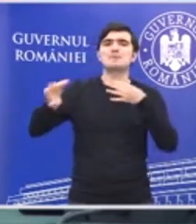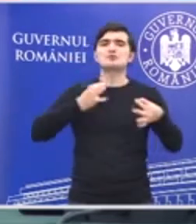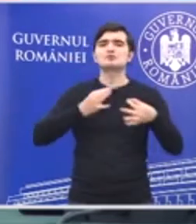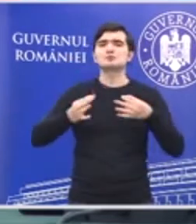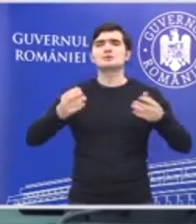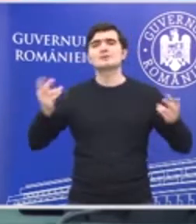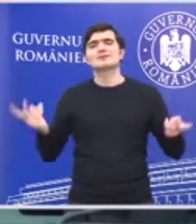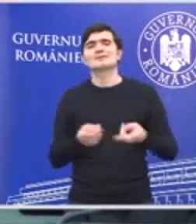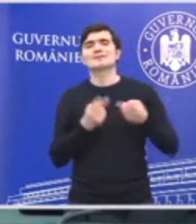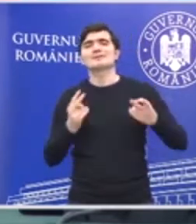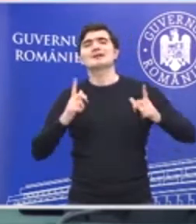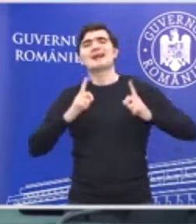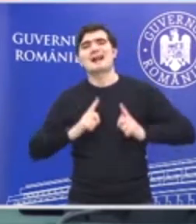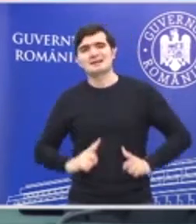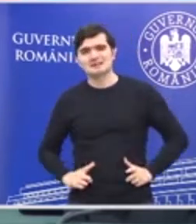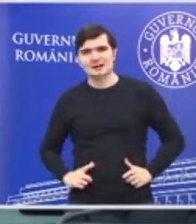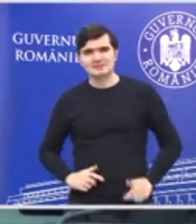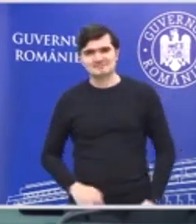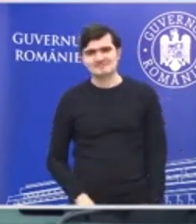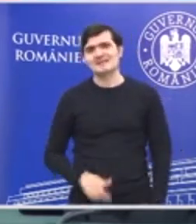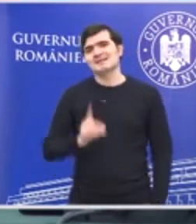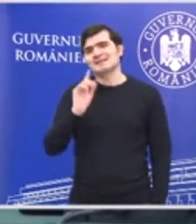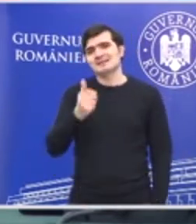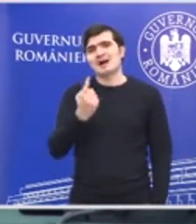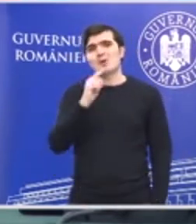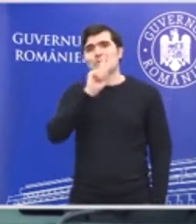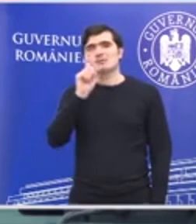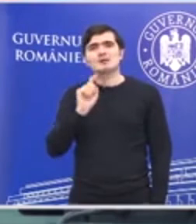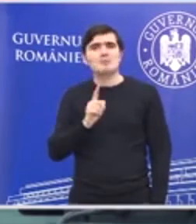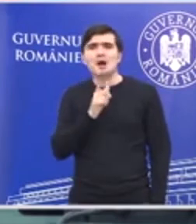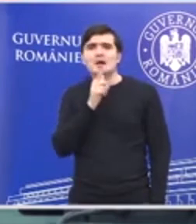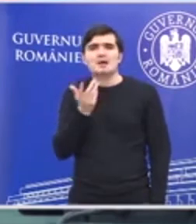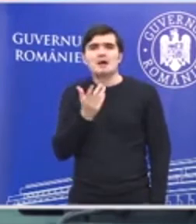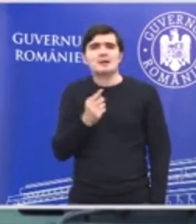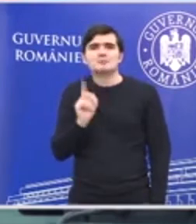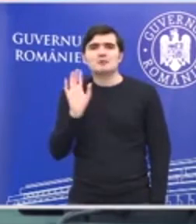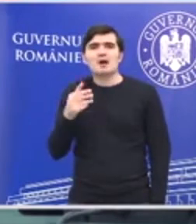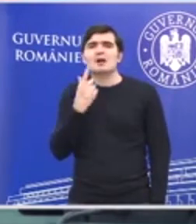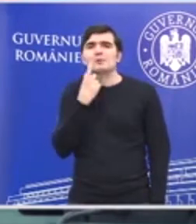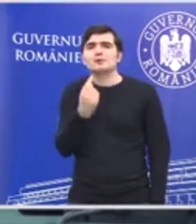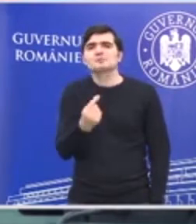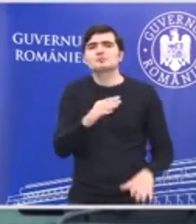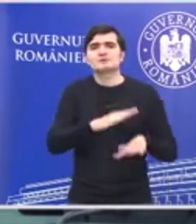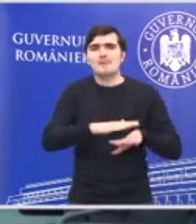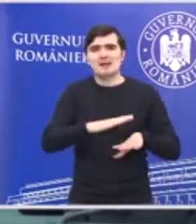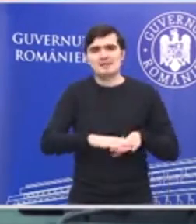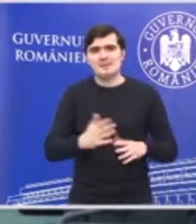Da, este o întrebare la care nu există un răspuns matematic.